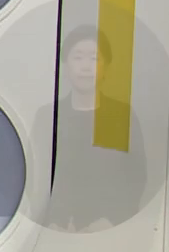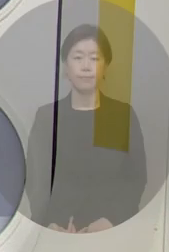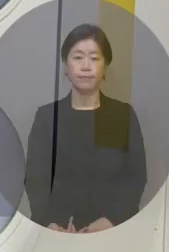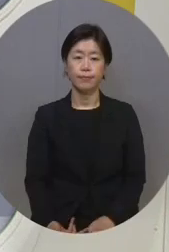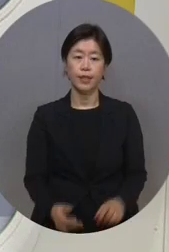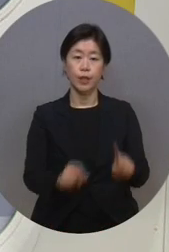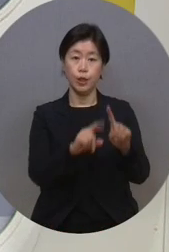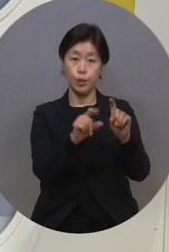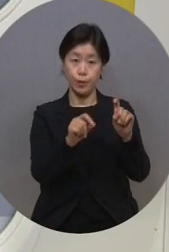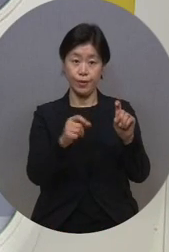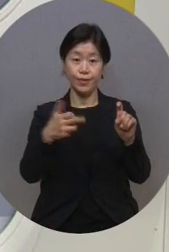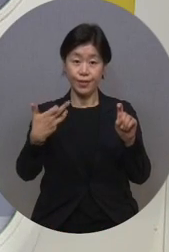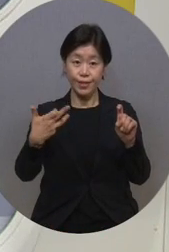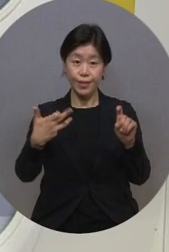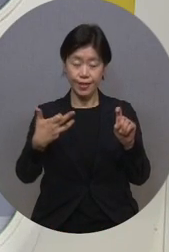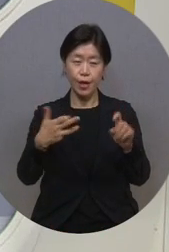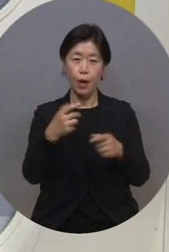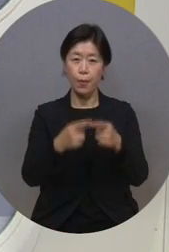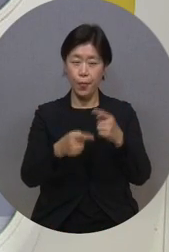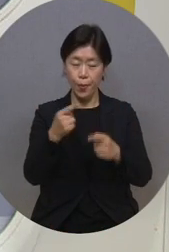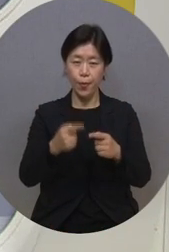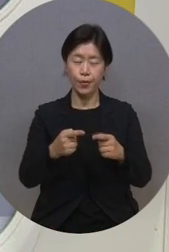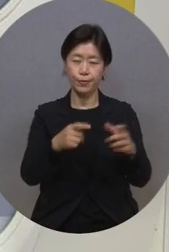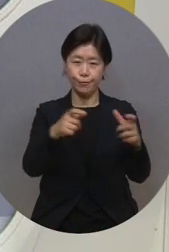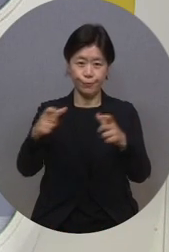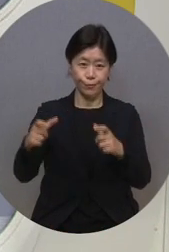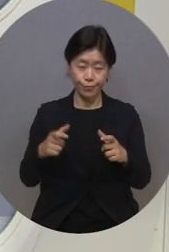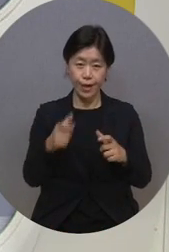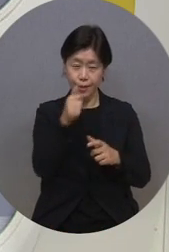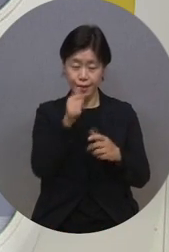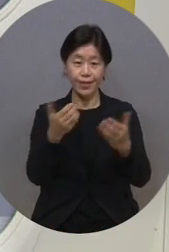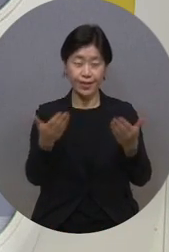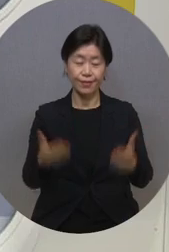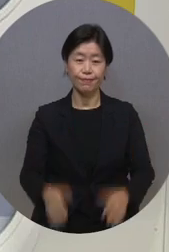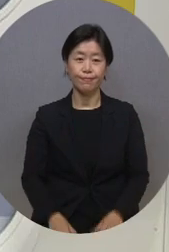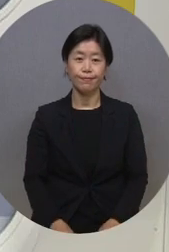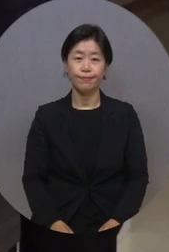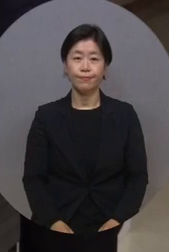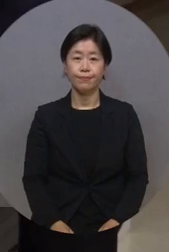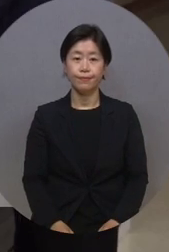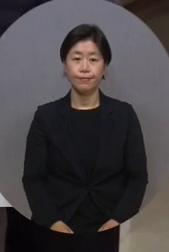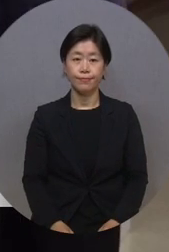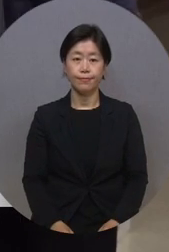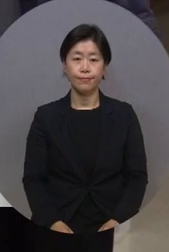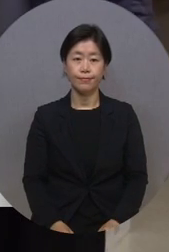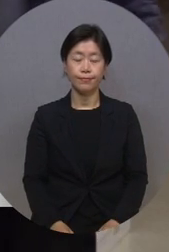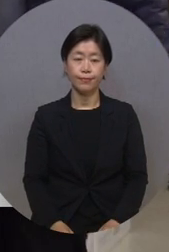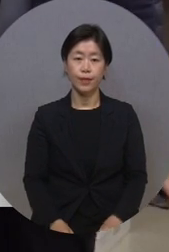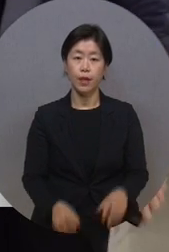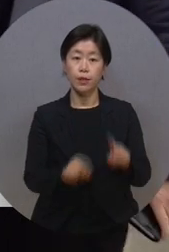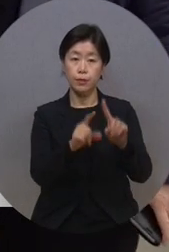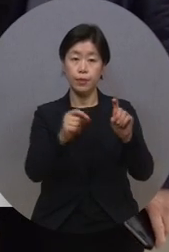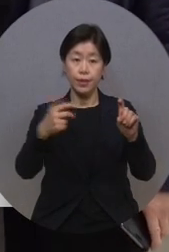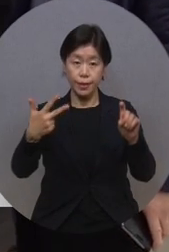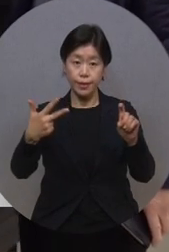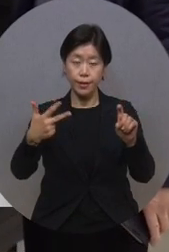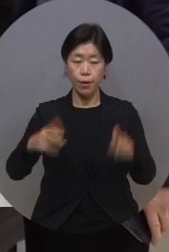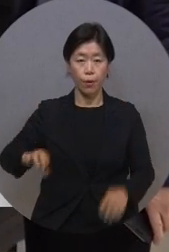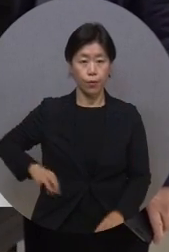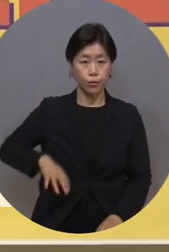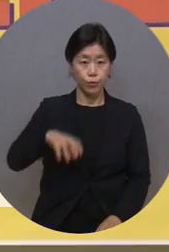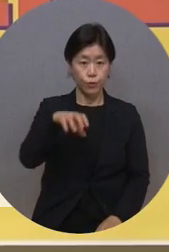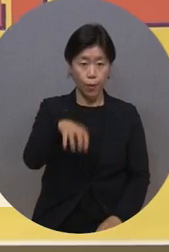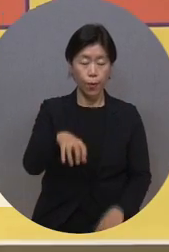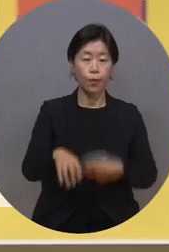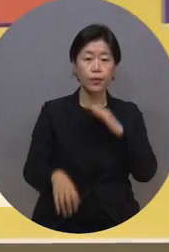11월 17일 목요일 만만한 뉴스는 지역 네트워크 소식으로 함께합니다. 지난 7일 원주시청에서 만 50세